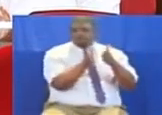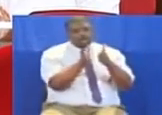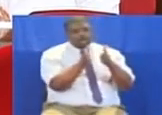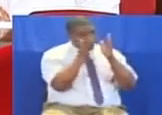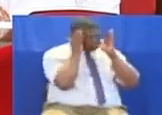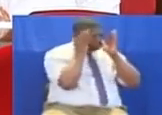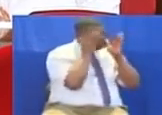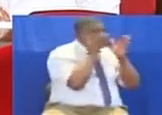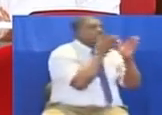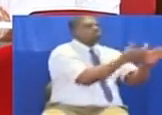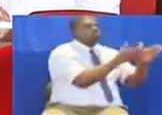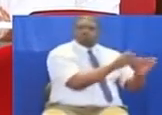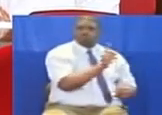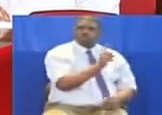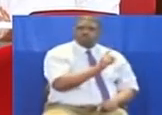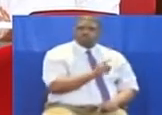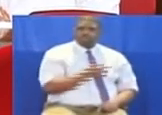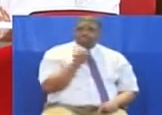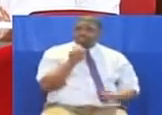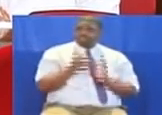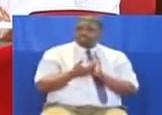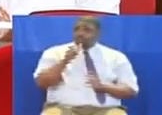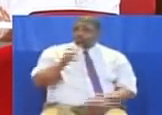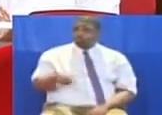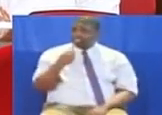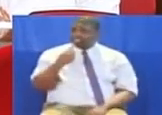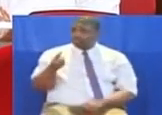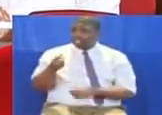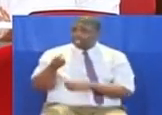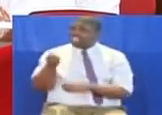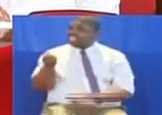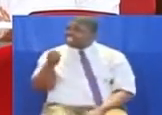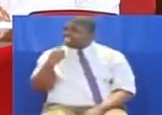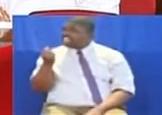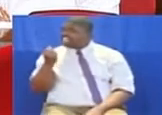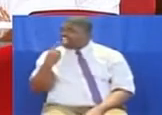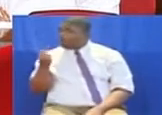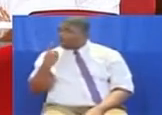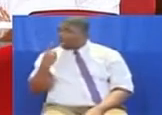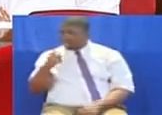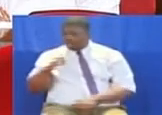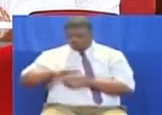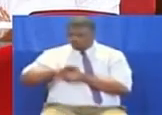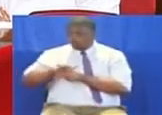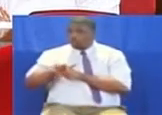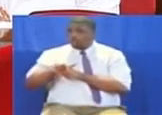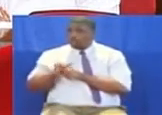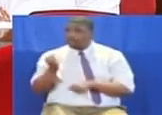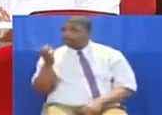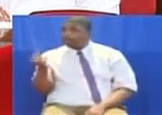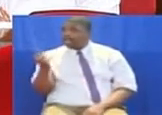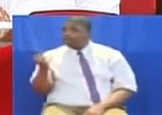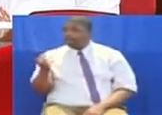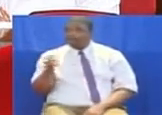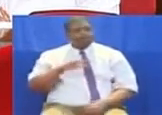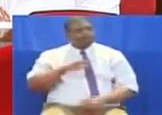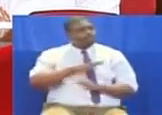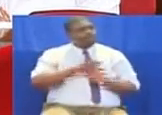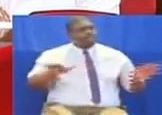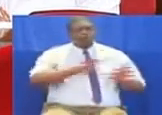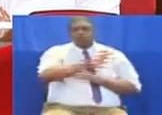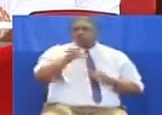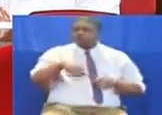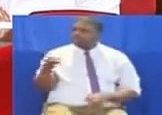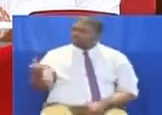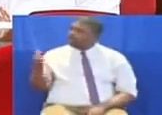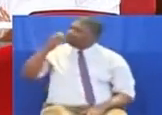mawe, wote mnakimbilia kule, kwa sababu wote mna ndio thinking. Sasa wale wanaokuwa wanageukaga kuwa washindi ni wale wanaofikiri